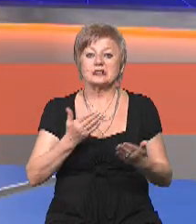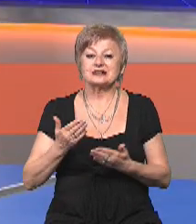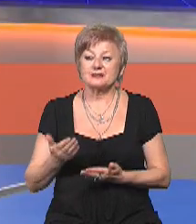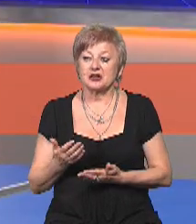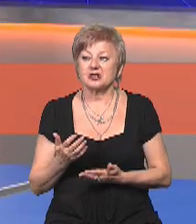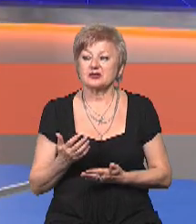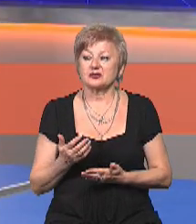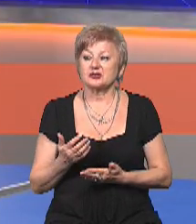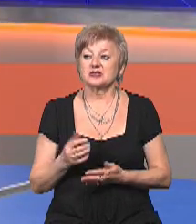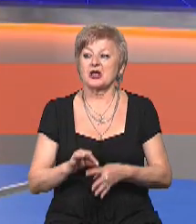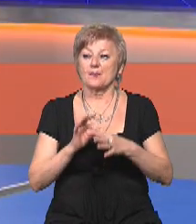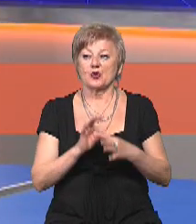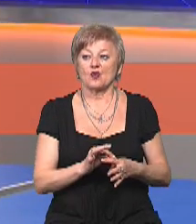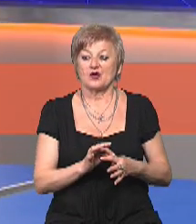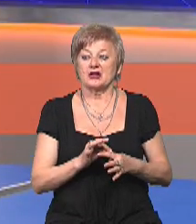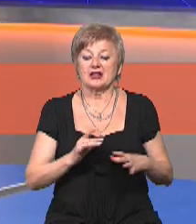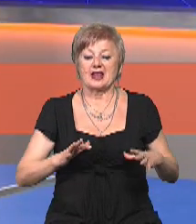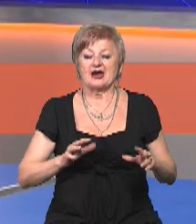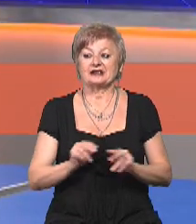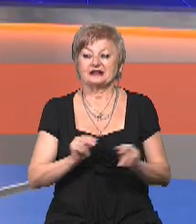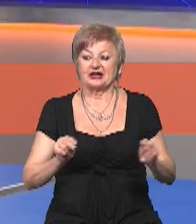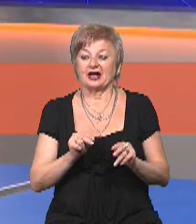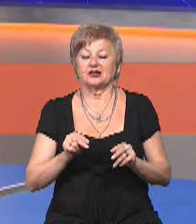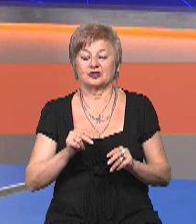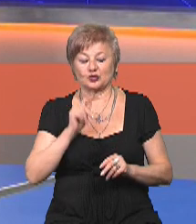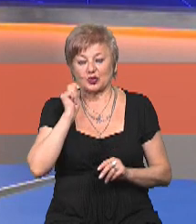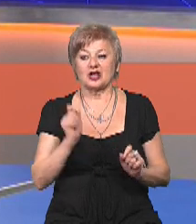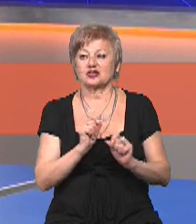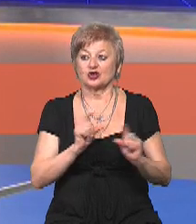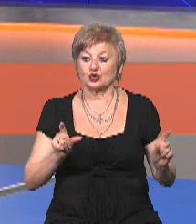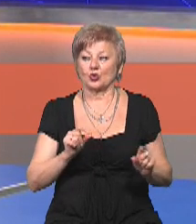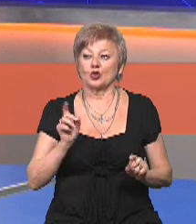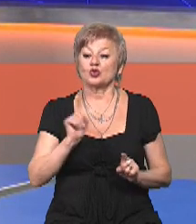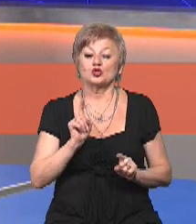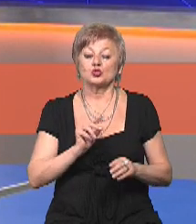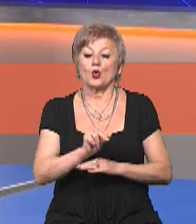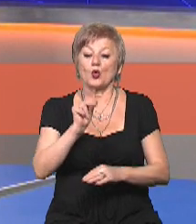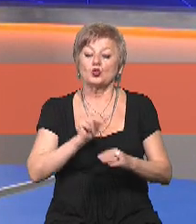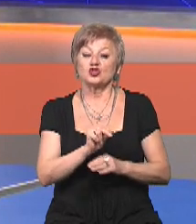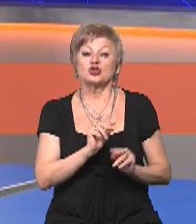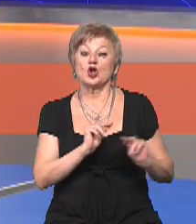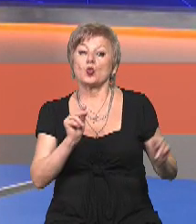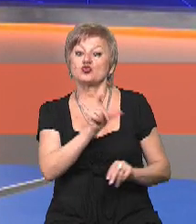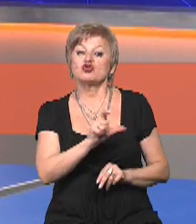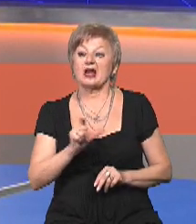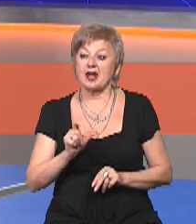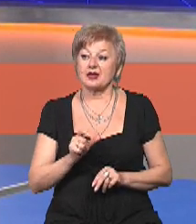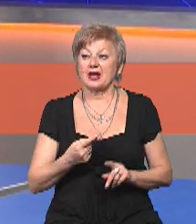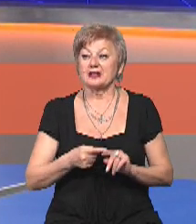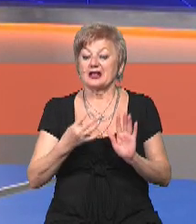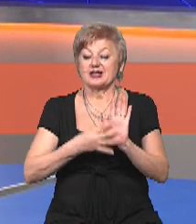супервізії здійснювалися, проводили тренери нової української школи, тобто ті, які навчали вчили вчителів. Це